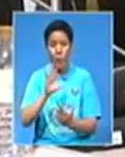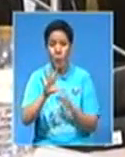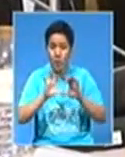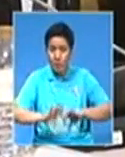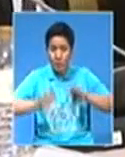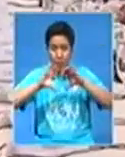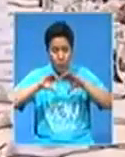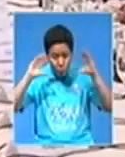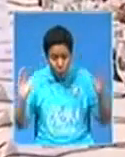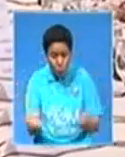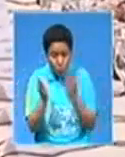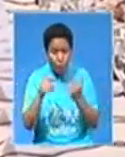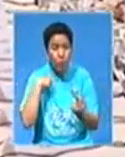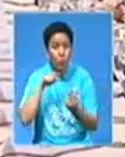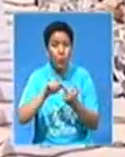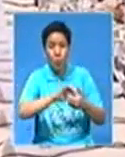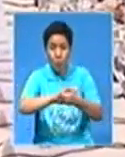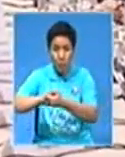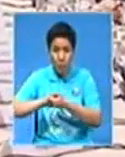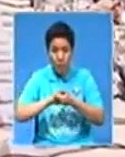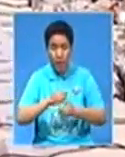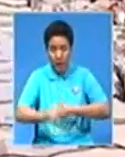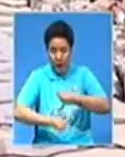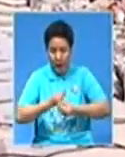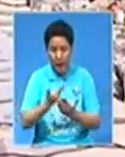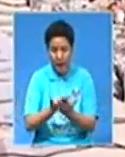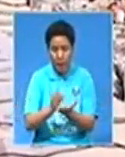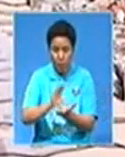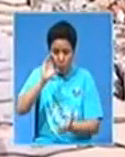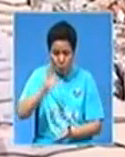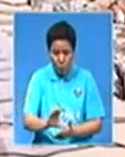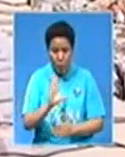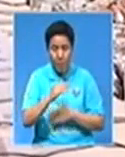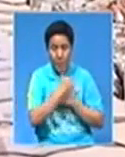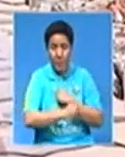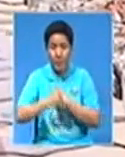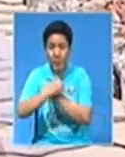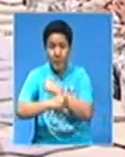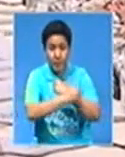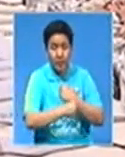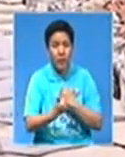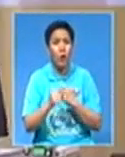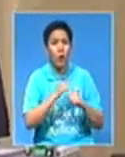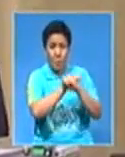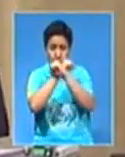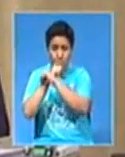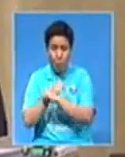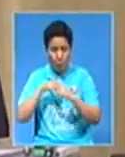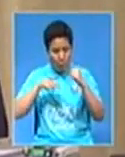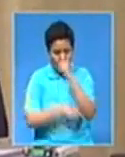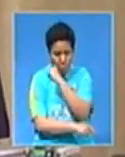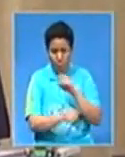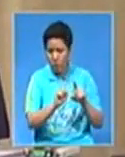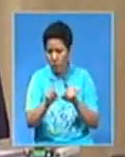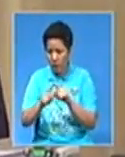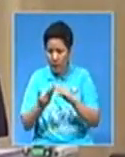ที่จะส่งเสริมความร่วมมือทางด้านการค้าการลงทุนระหว่างประเทศโดยเฉพาะยิ่งการป้องกันและปราบปรามการทุจริตคอร์รัป